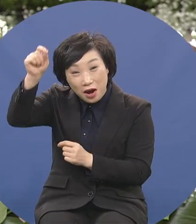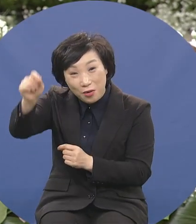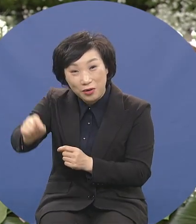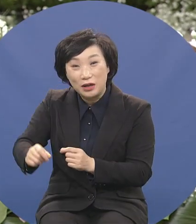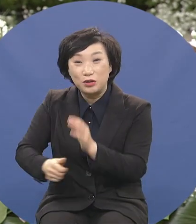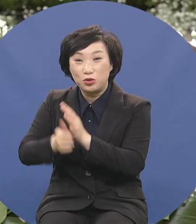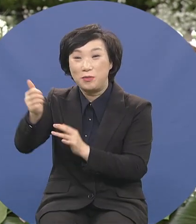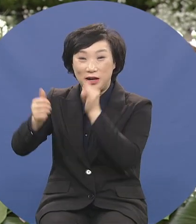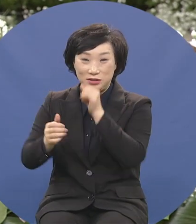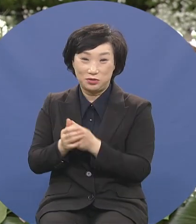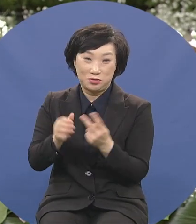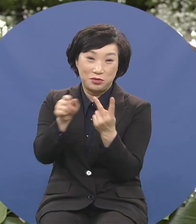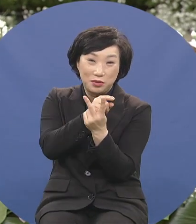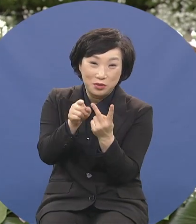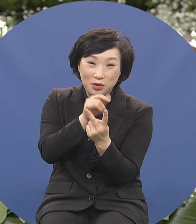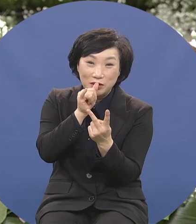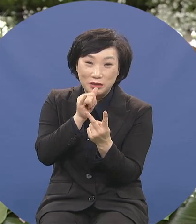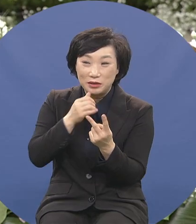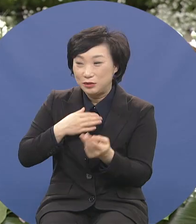영원한 소망이라 이 말입니다.